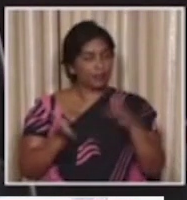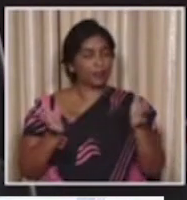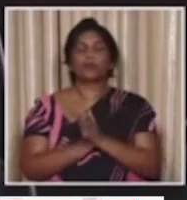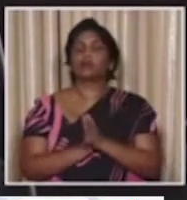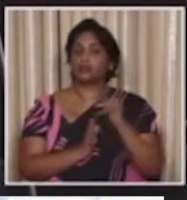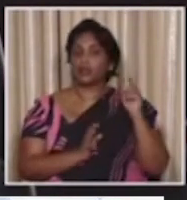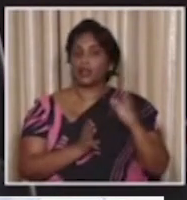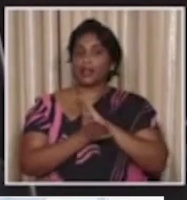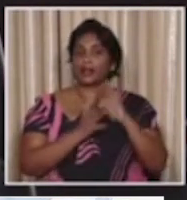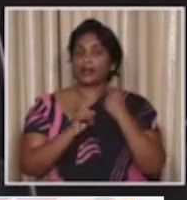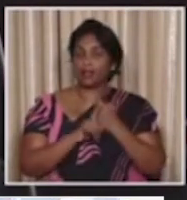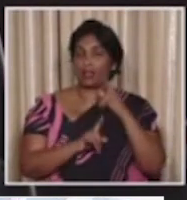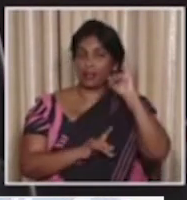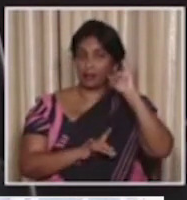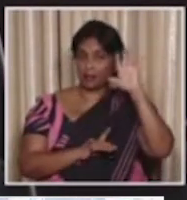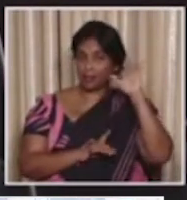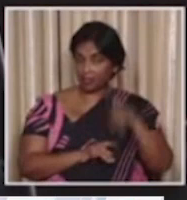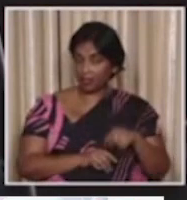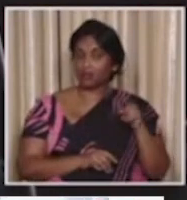ඒ හෙක්ටයාර 65000න්